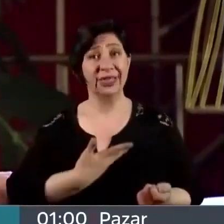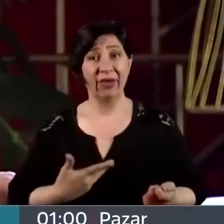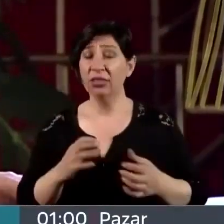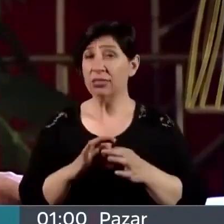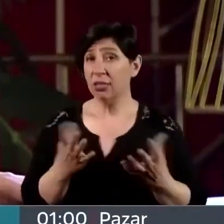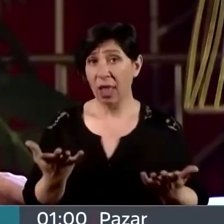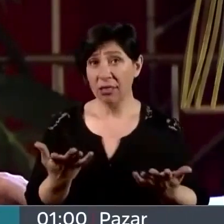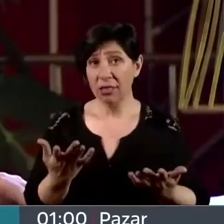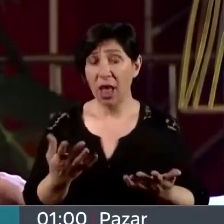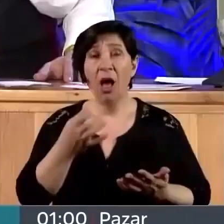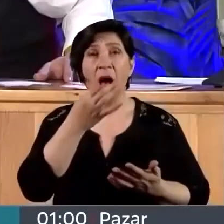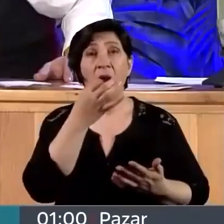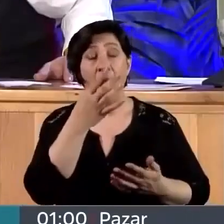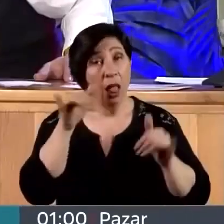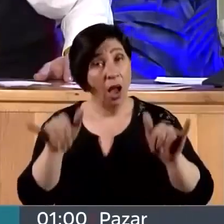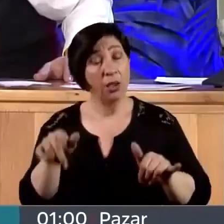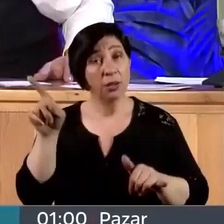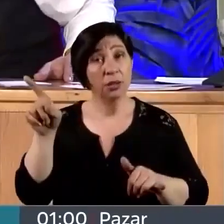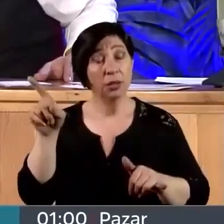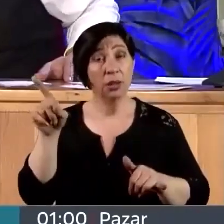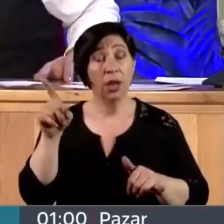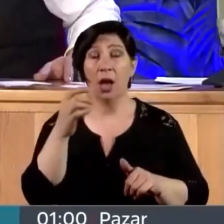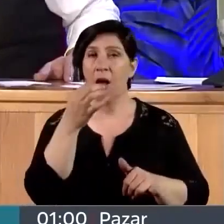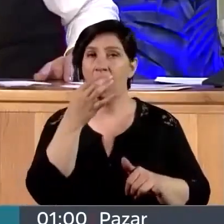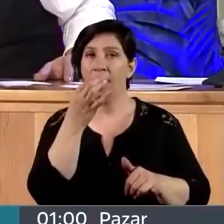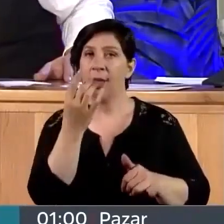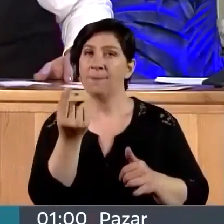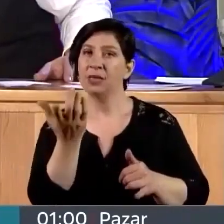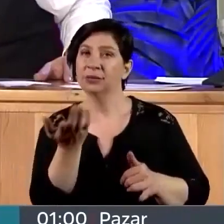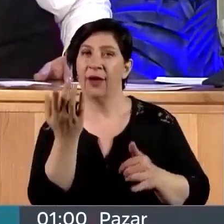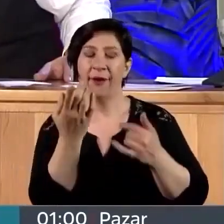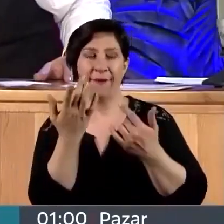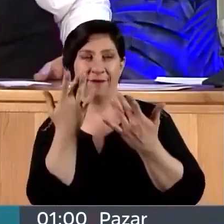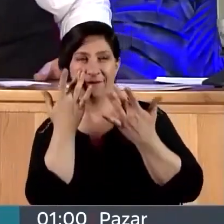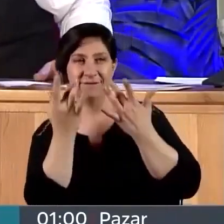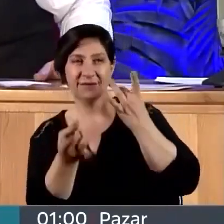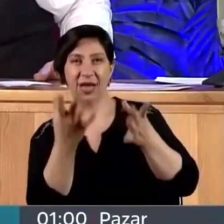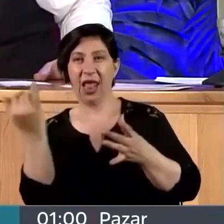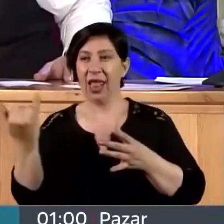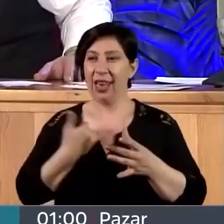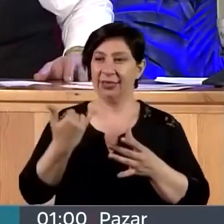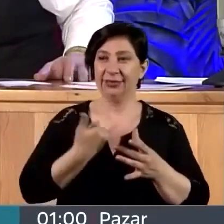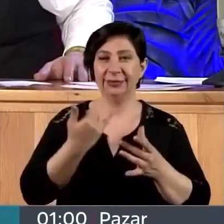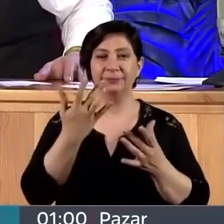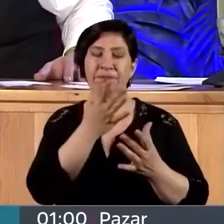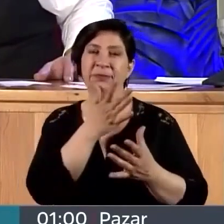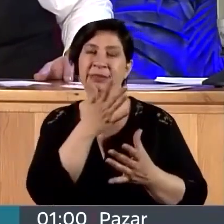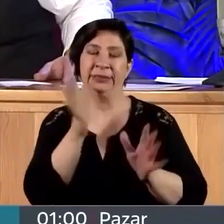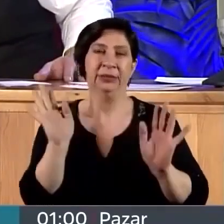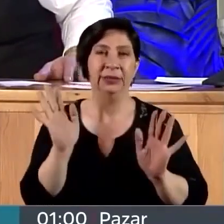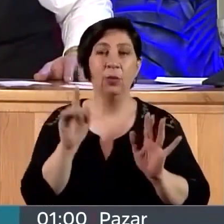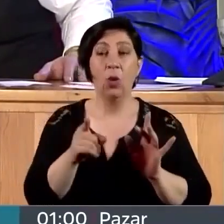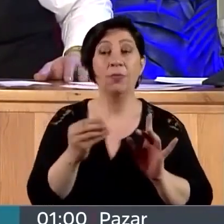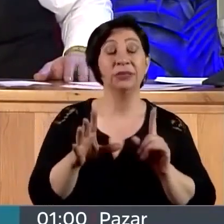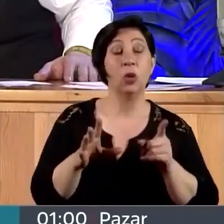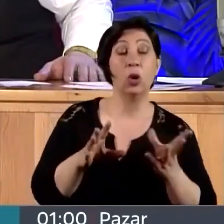oldu. Niye böyle bir özel? Ankaralılar için de böyle düşünürüm. Ankaralılar biraz daha şeydir böyle farkında ve eleştiri sahibidir. Yani böyle o öyle